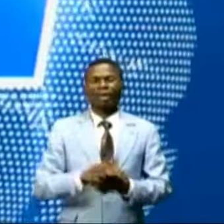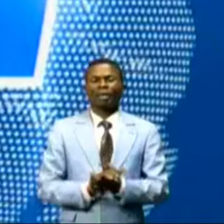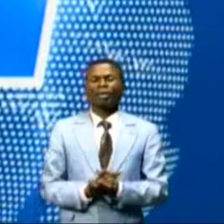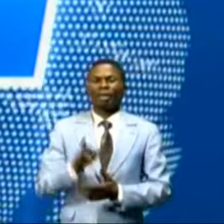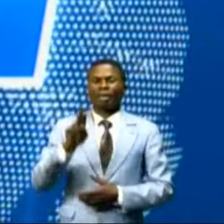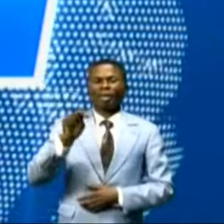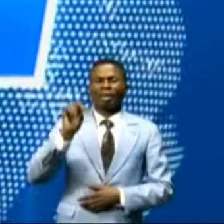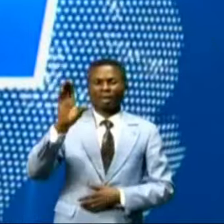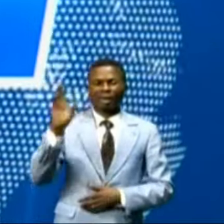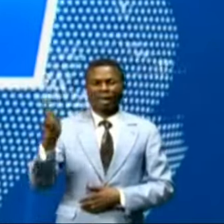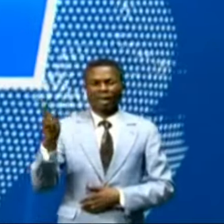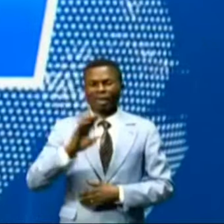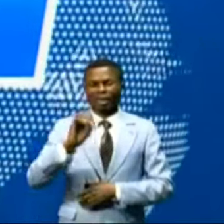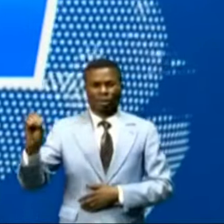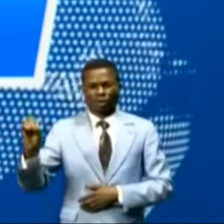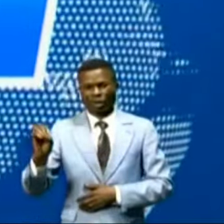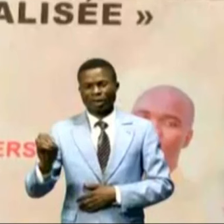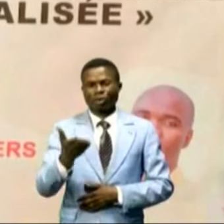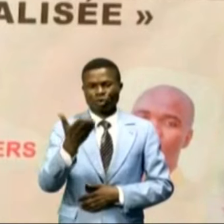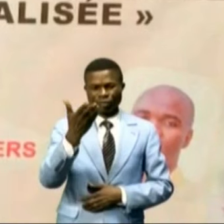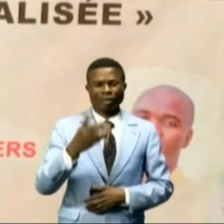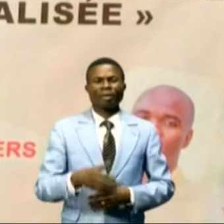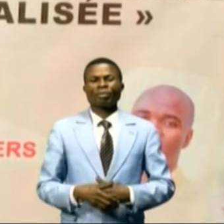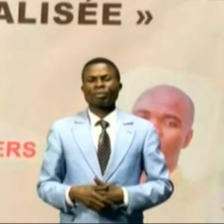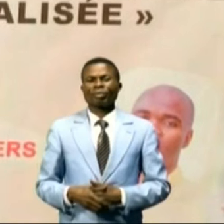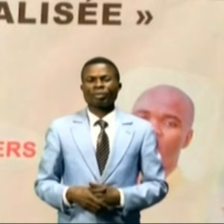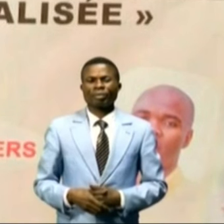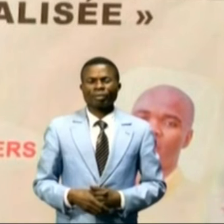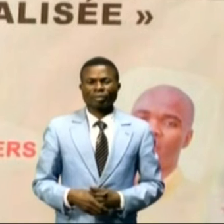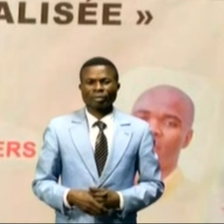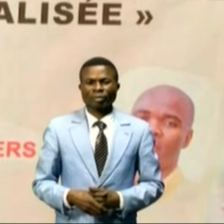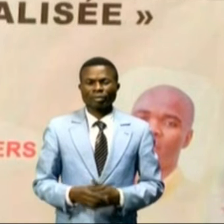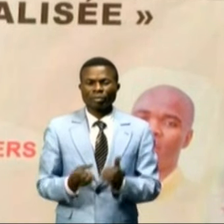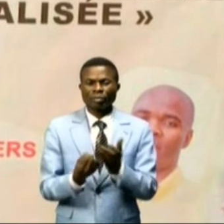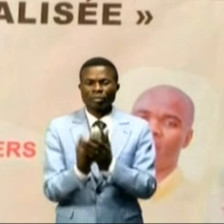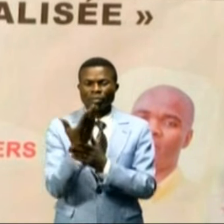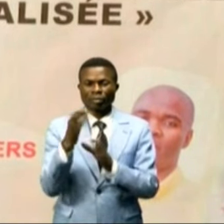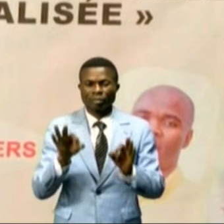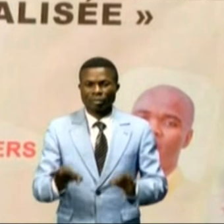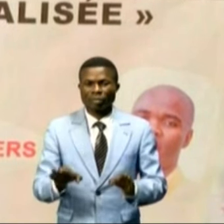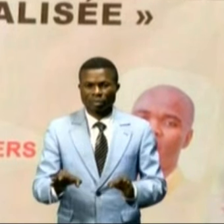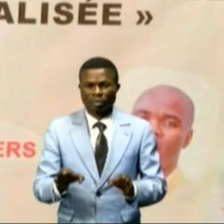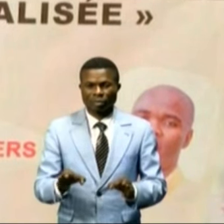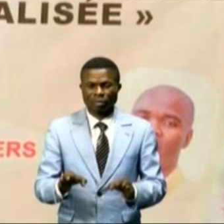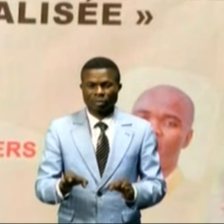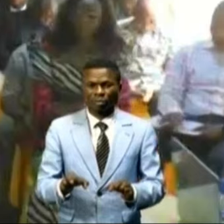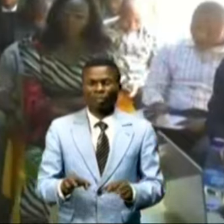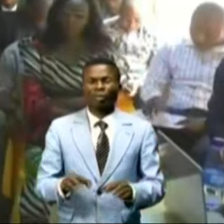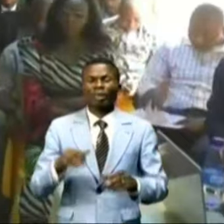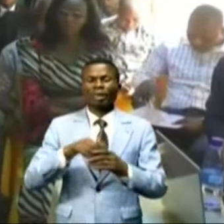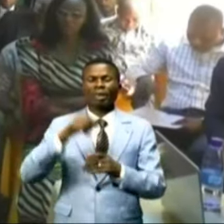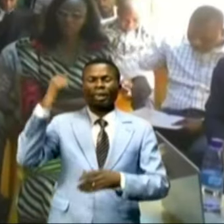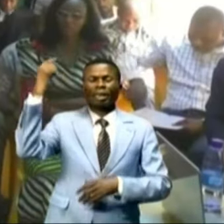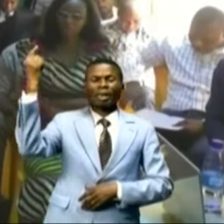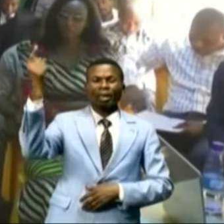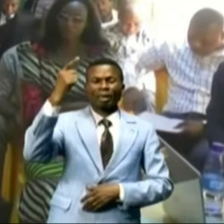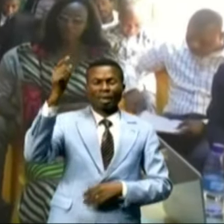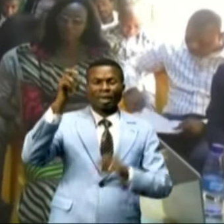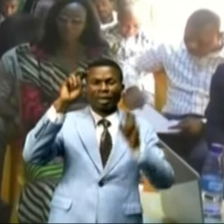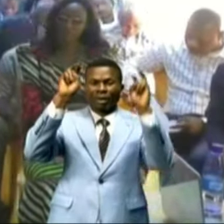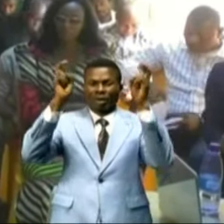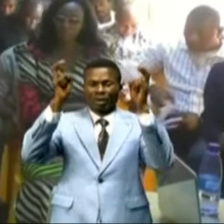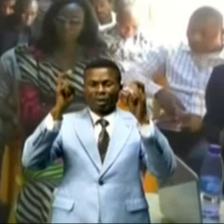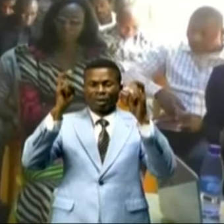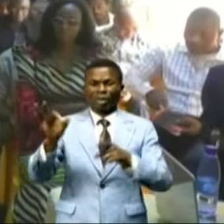RTNC Kassai Oriental. Gouverner les ressources naturelles dans une Afrique mondialisée, c'est le thème de